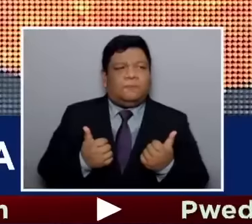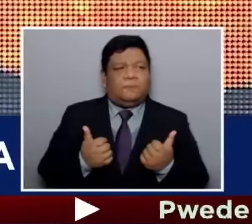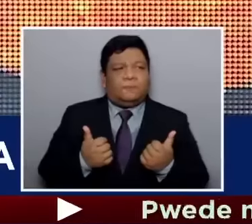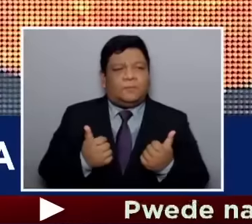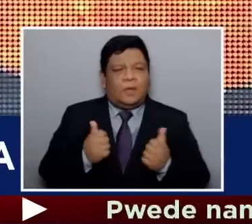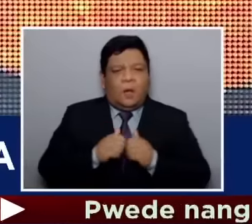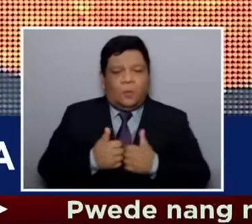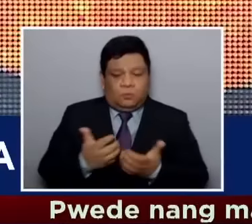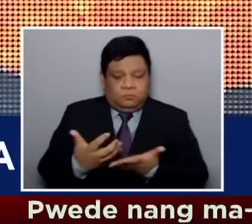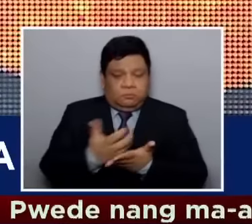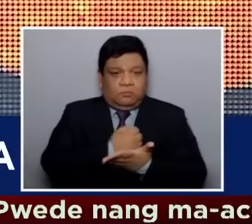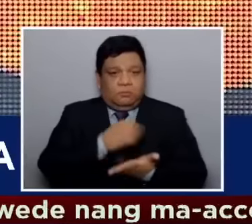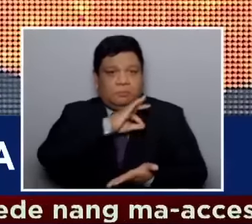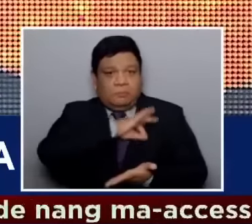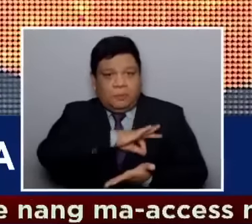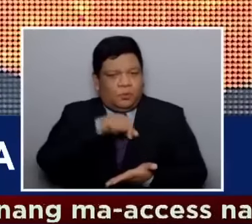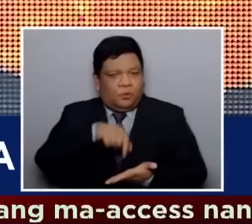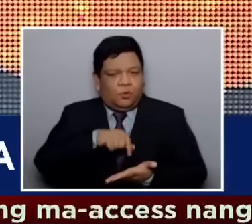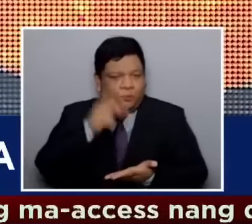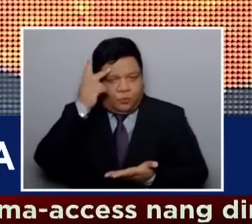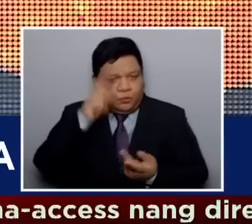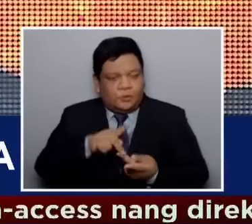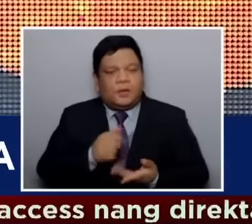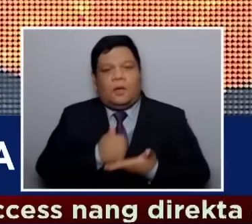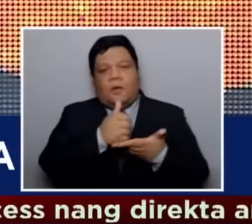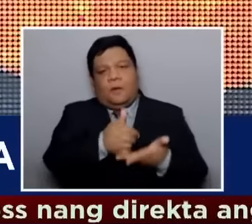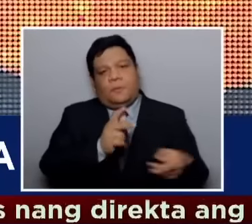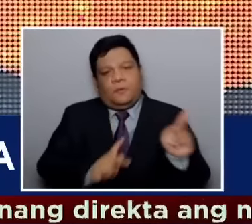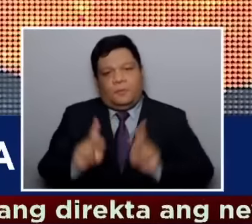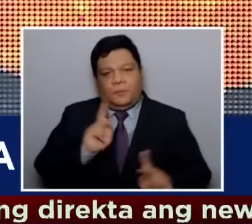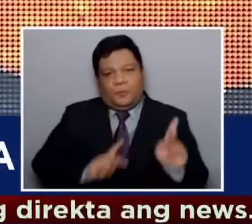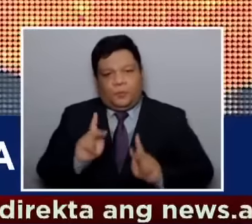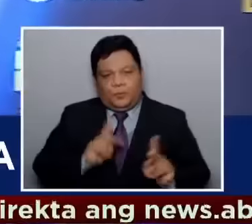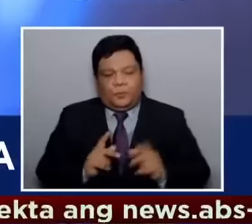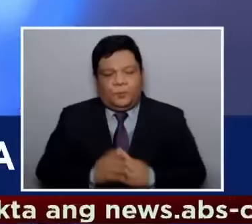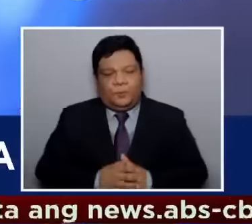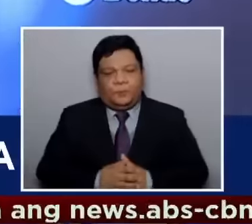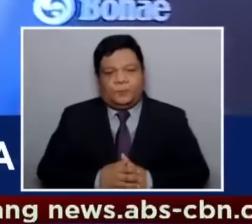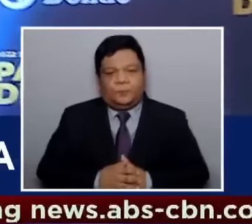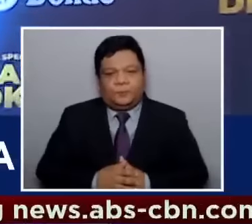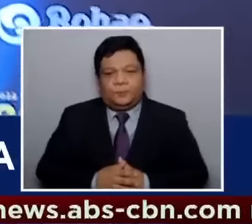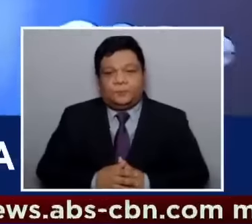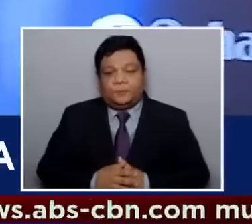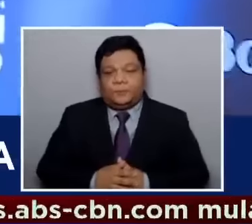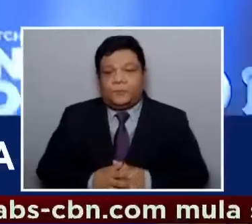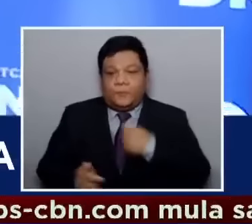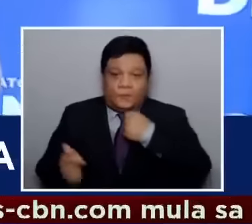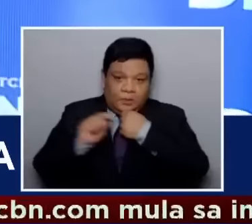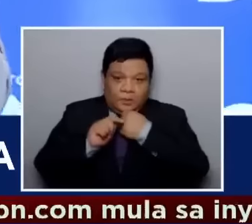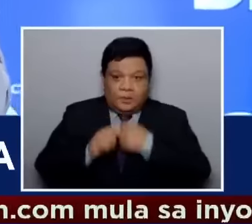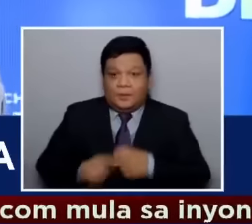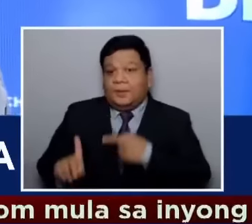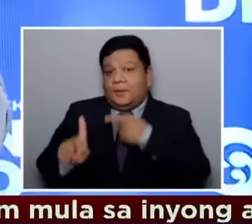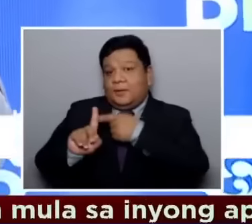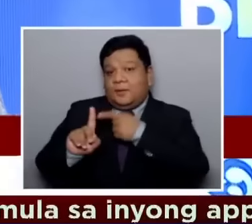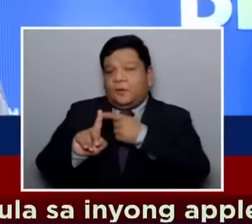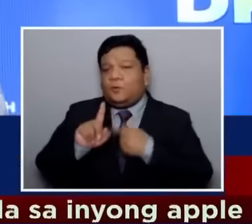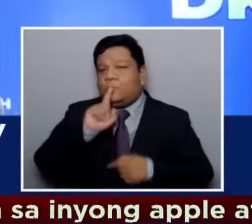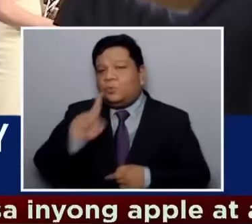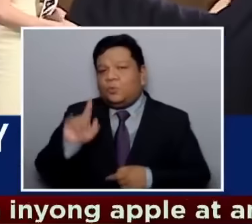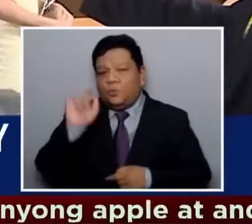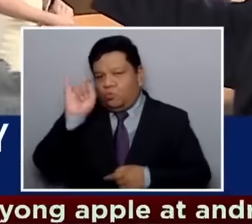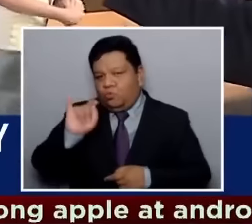kumita para maitulong sa taong bayan, maitulong sa mga kababayan ko. Isang YouTuber at mixed martial arts master